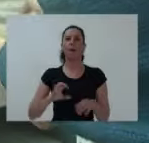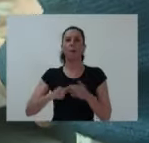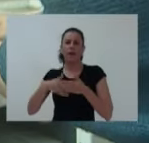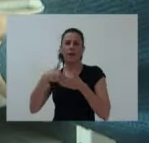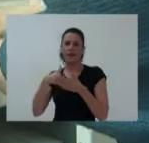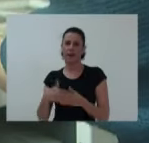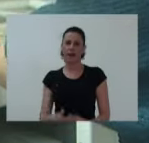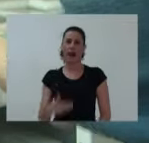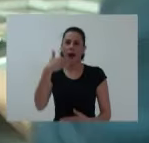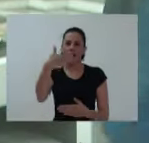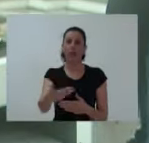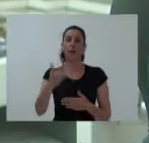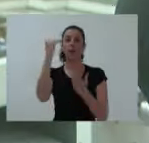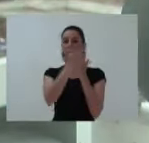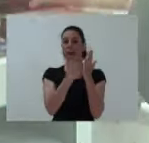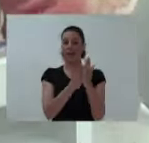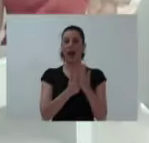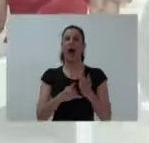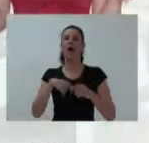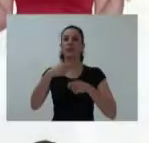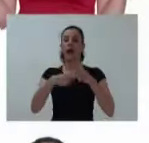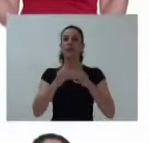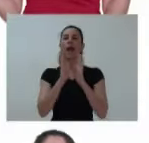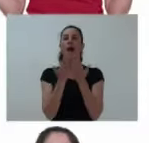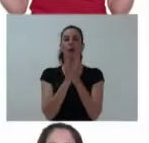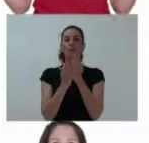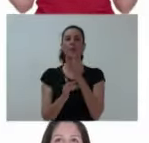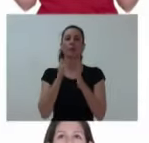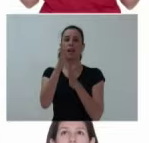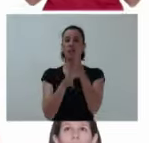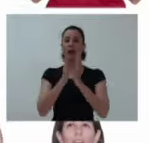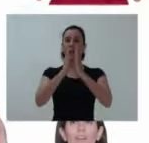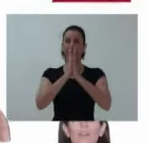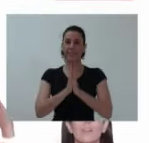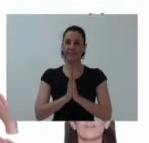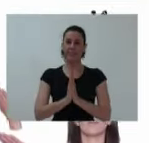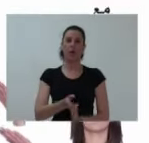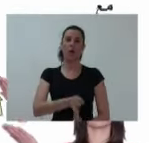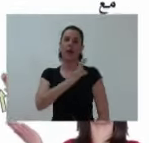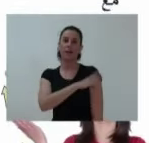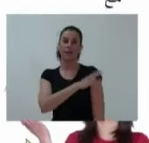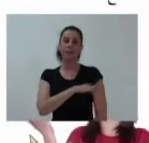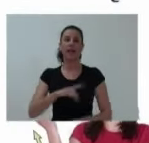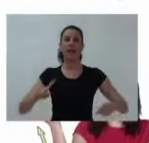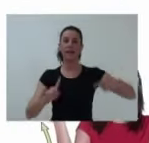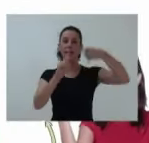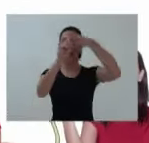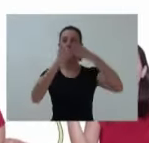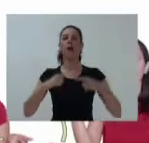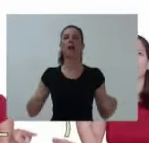من أحدث مشاريعه إعداد قاموس للإشارات الدينية للخدمة الكنسية